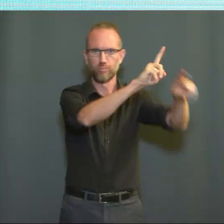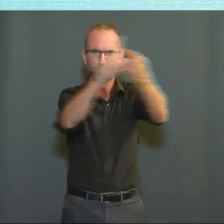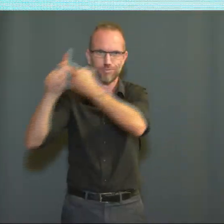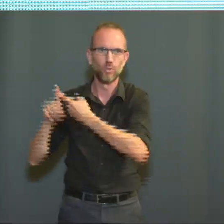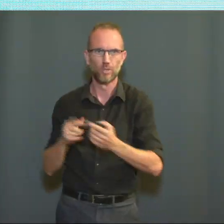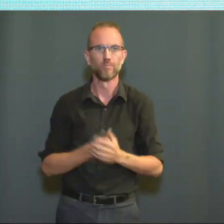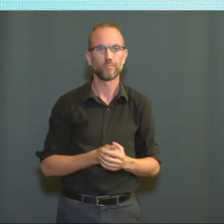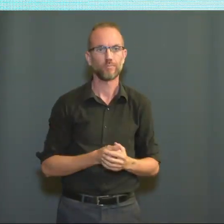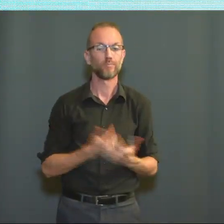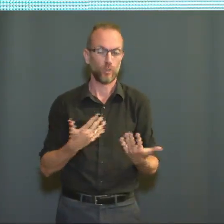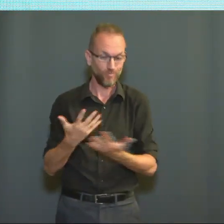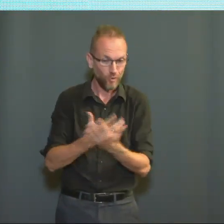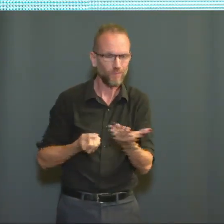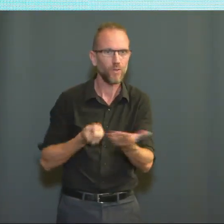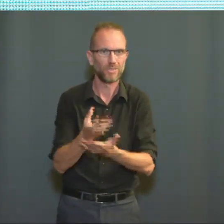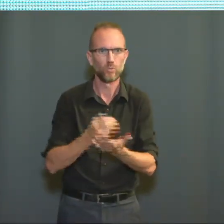septembre.